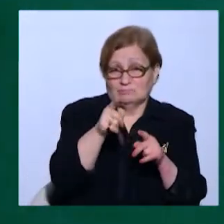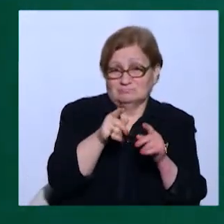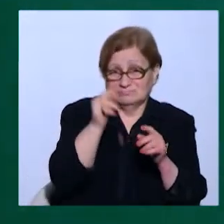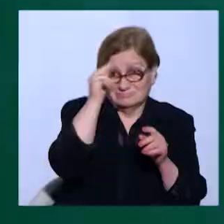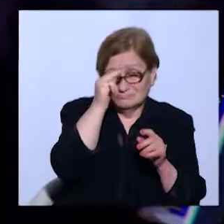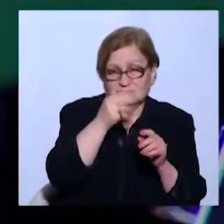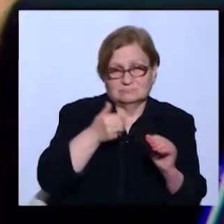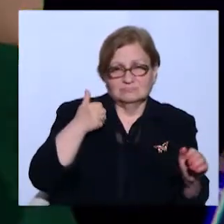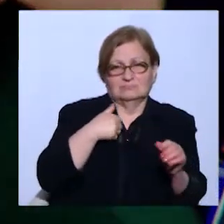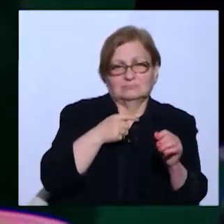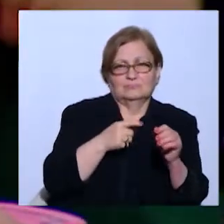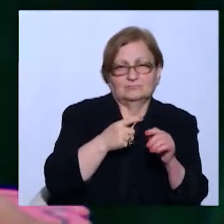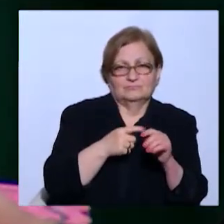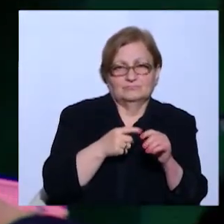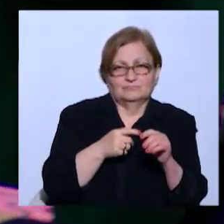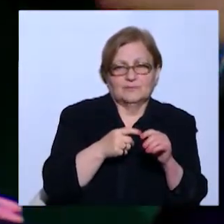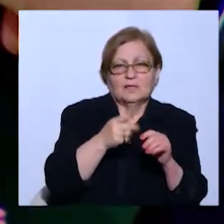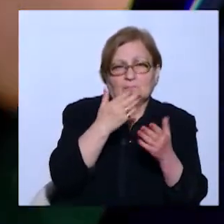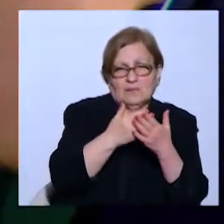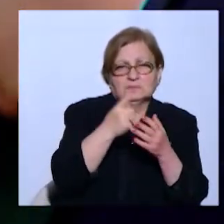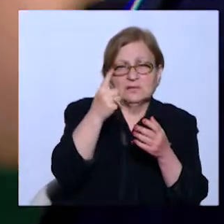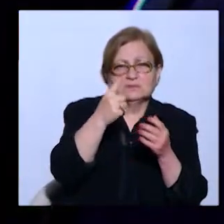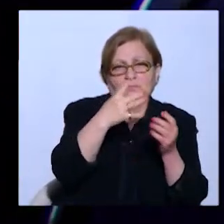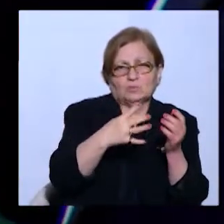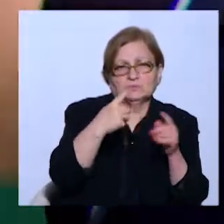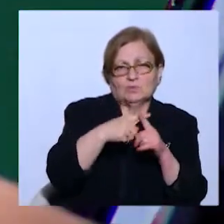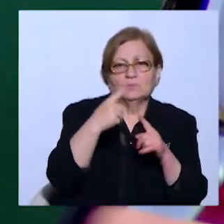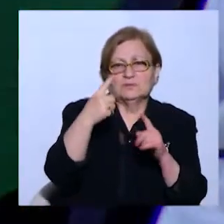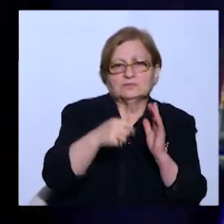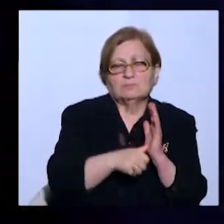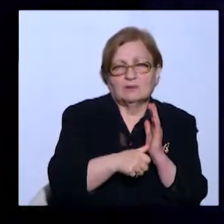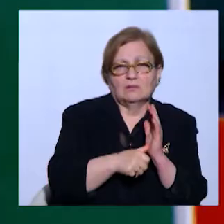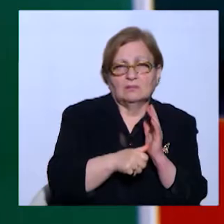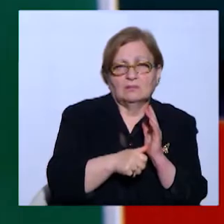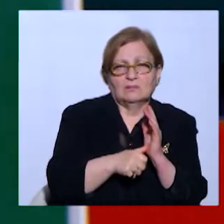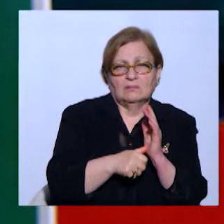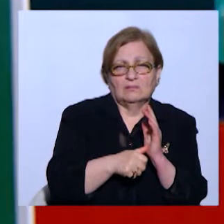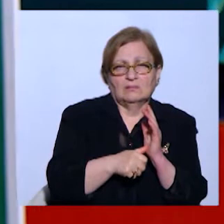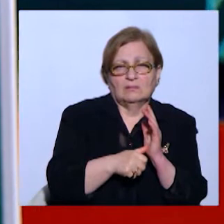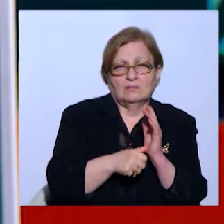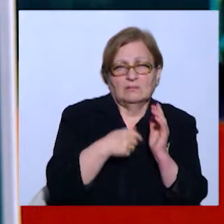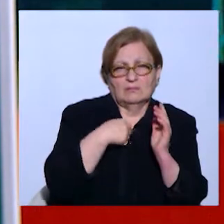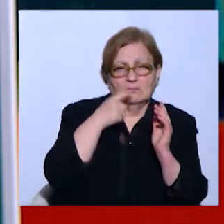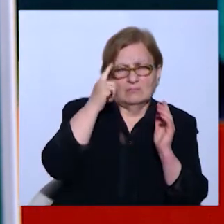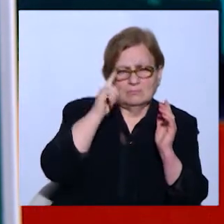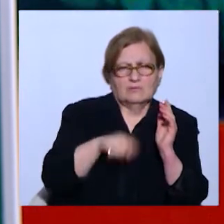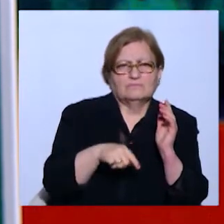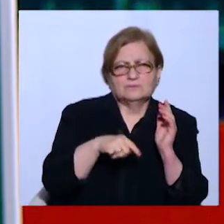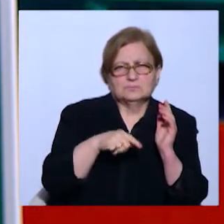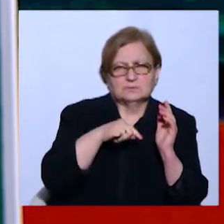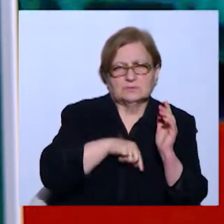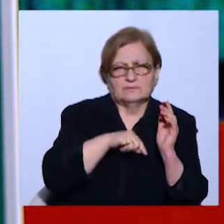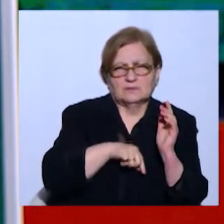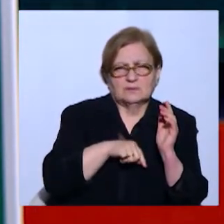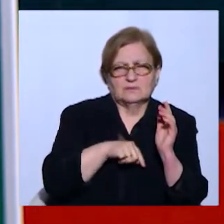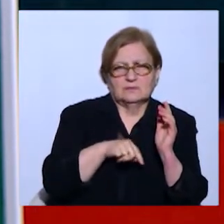1 მე 4-ს დავუმატოთ 1 მე 6-ზე. ვიღაცა იტყვის, მე ვიხომ ვიცი წილადის ძირითადი თვისება.